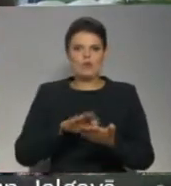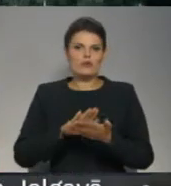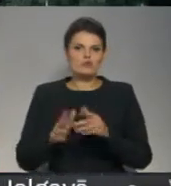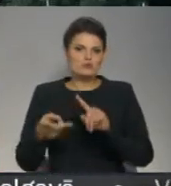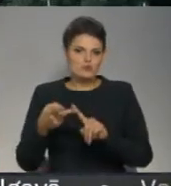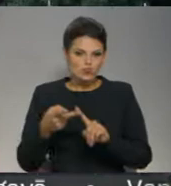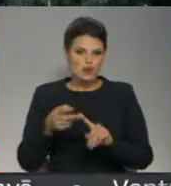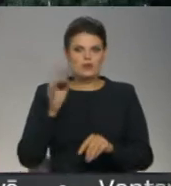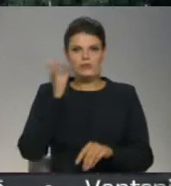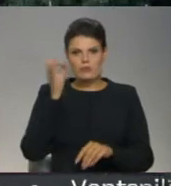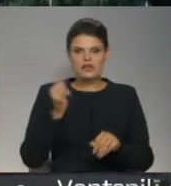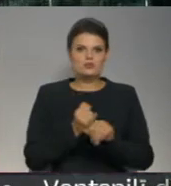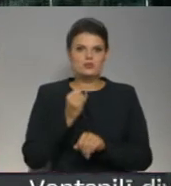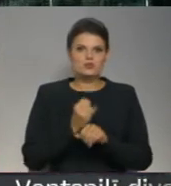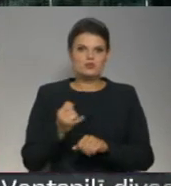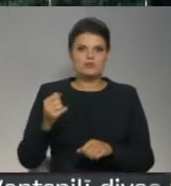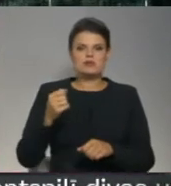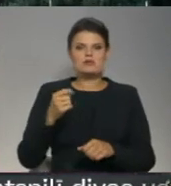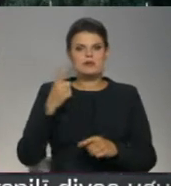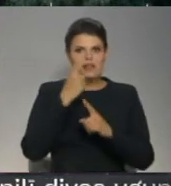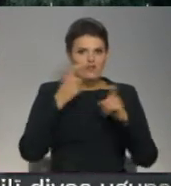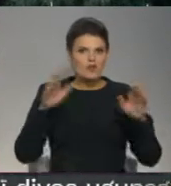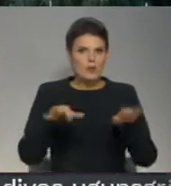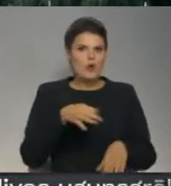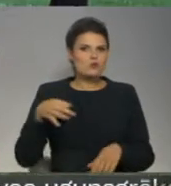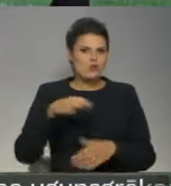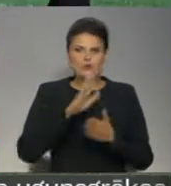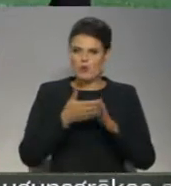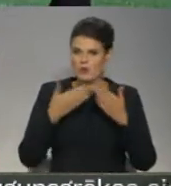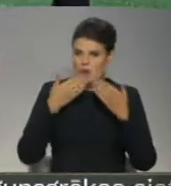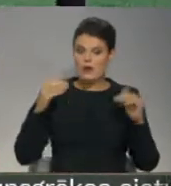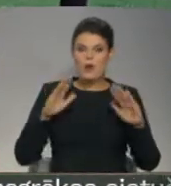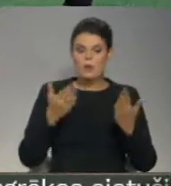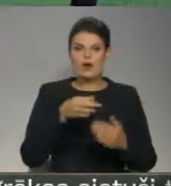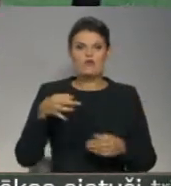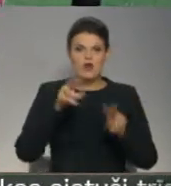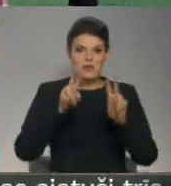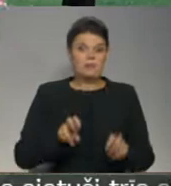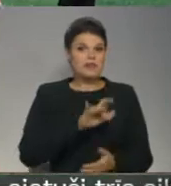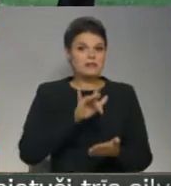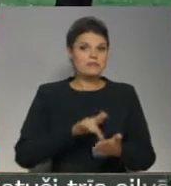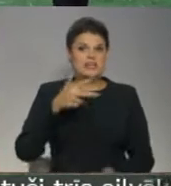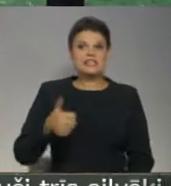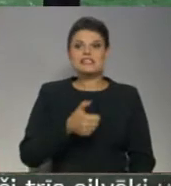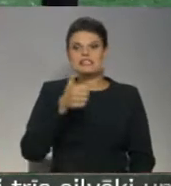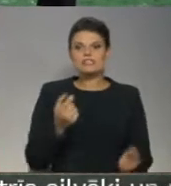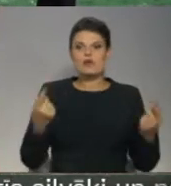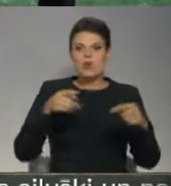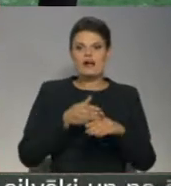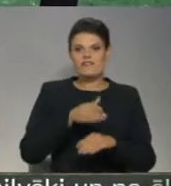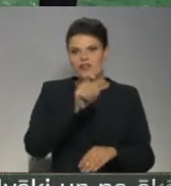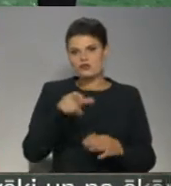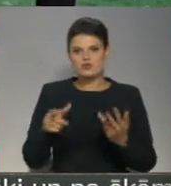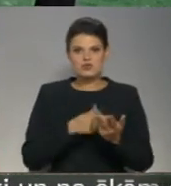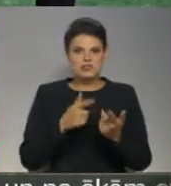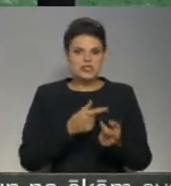otru. Precīzas turisma statistikas par novadu kopumā īsti neesot, bet novadpētniecības centrā 3 gadu laikā viesu skaits